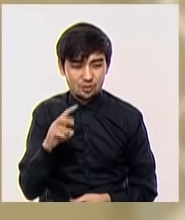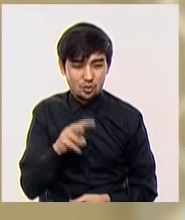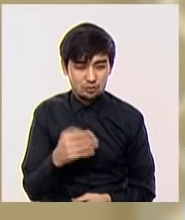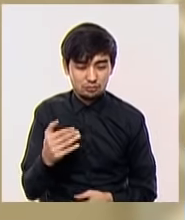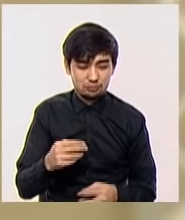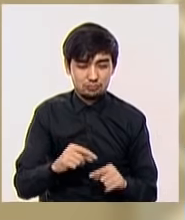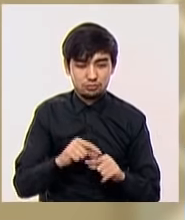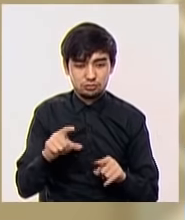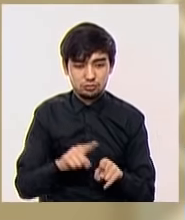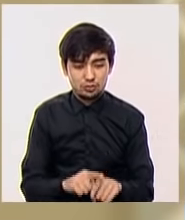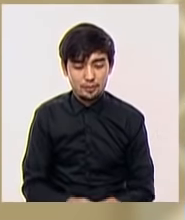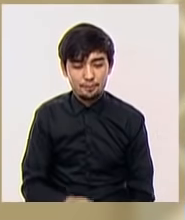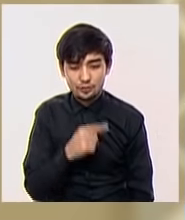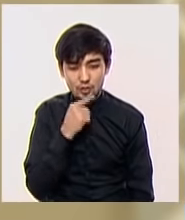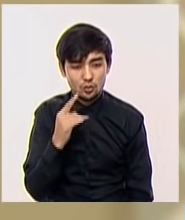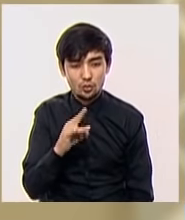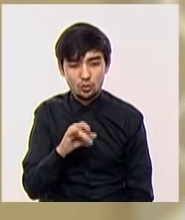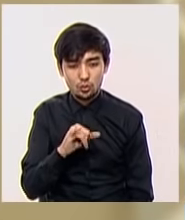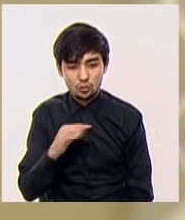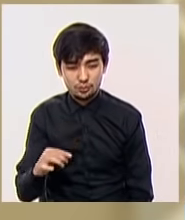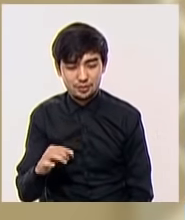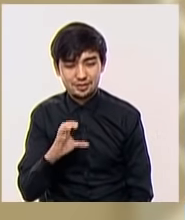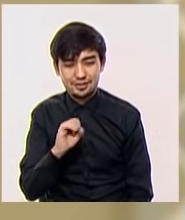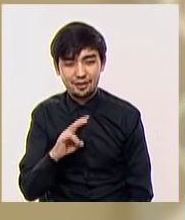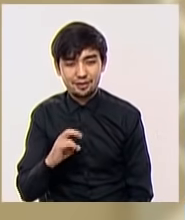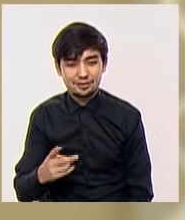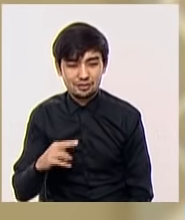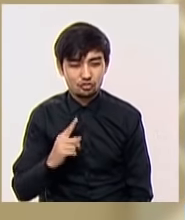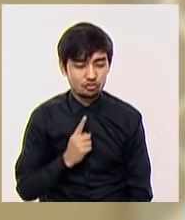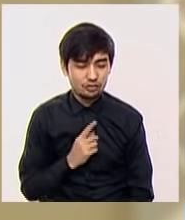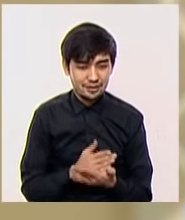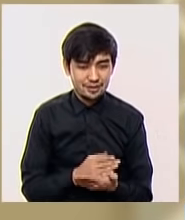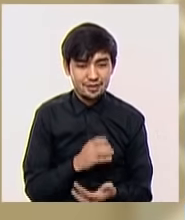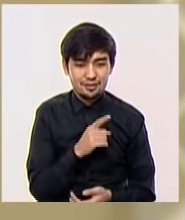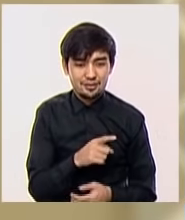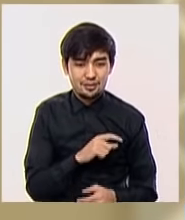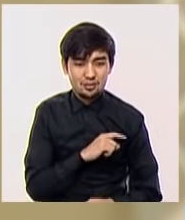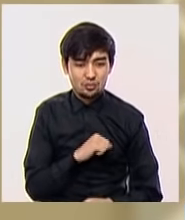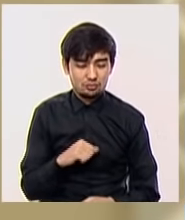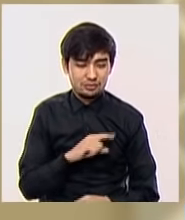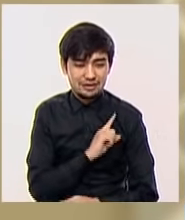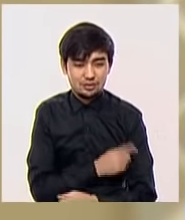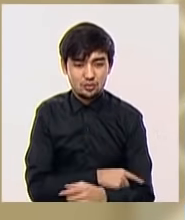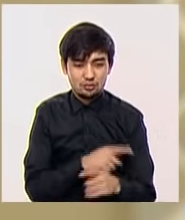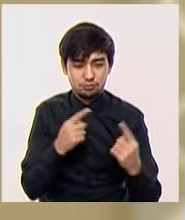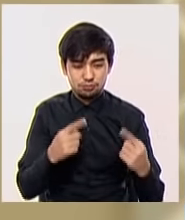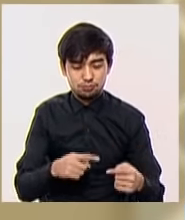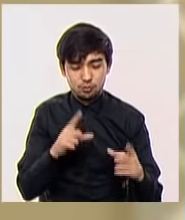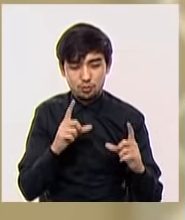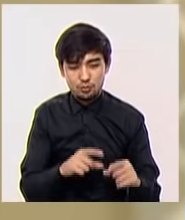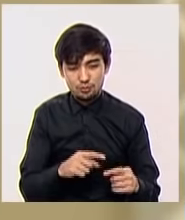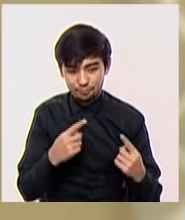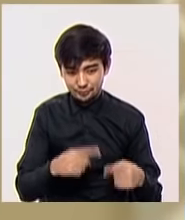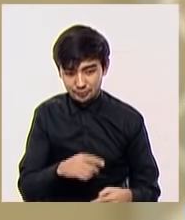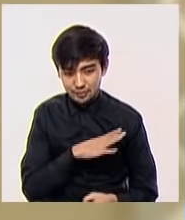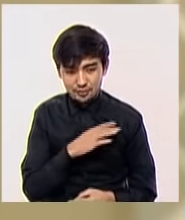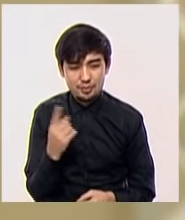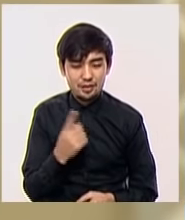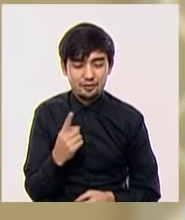российский рубль в ожидании санкций он конечно очень сильно упал поэтому первое проявление